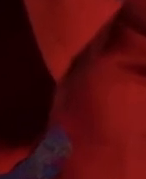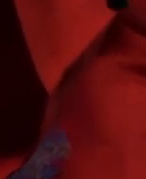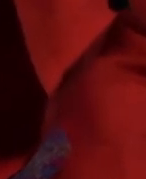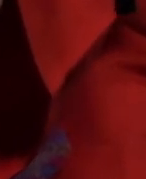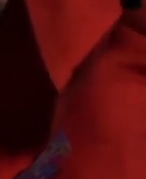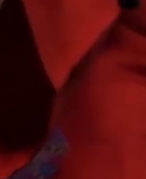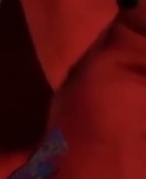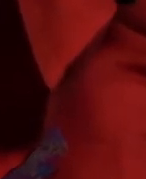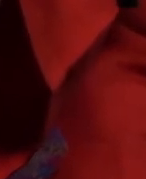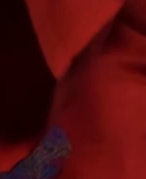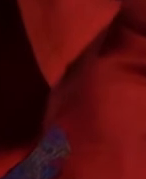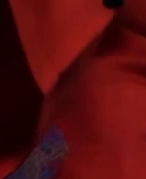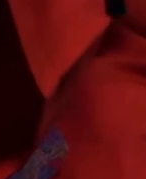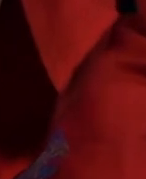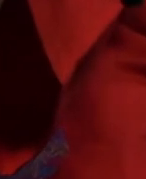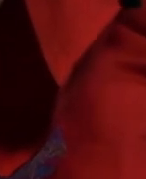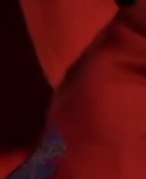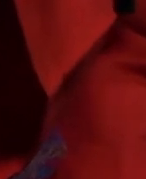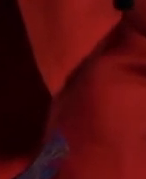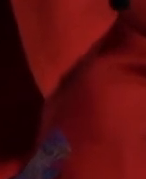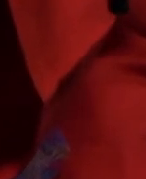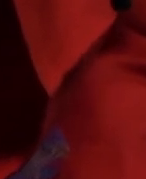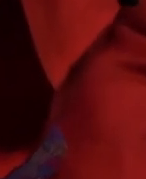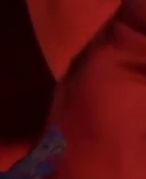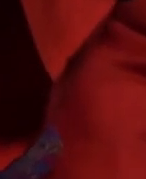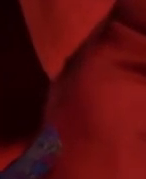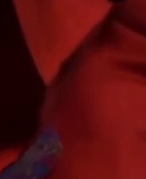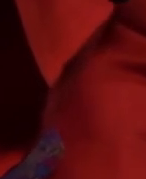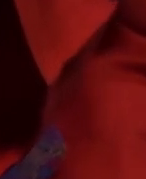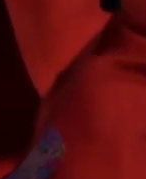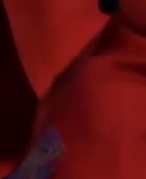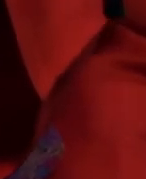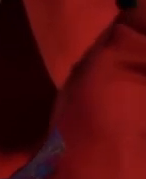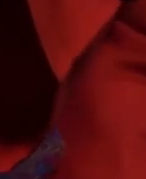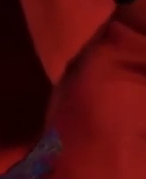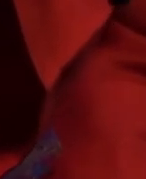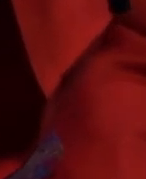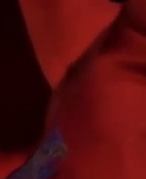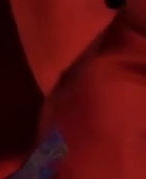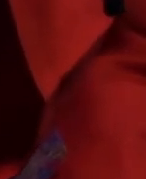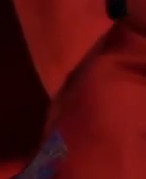Thank you.